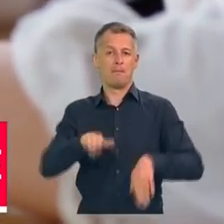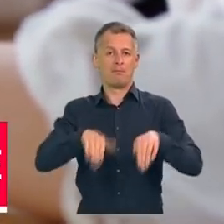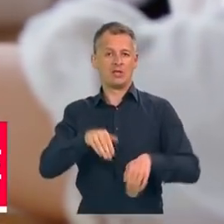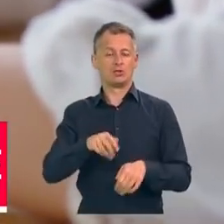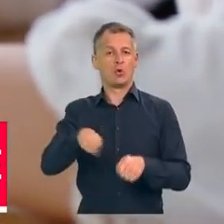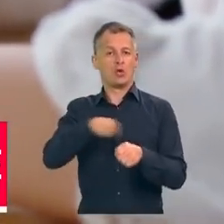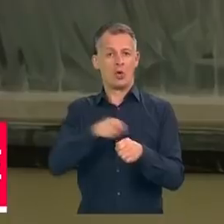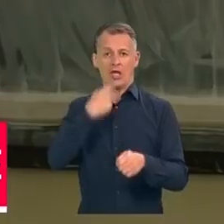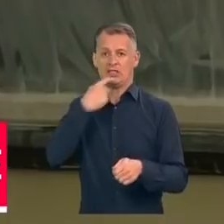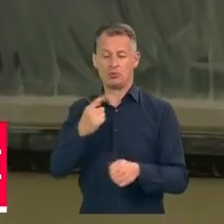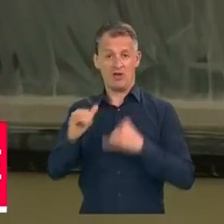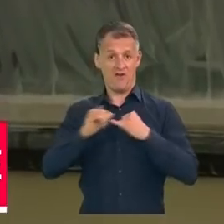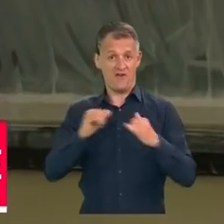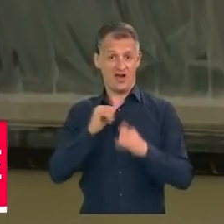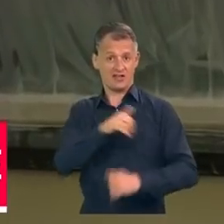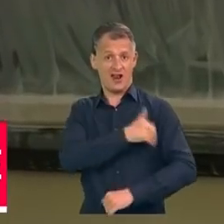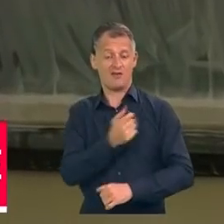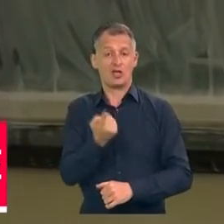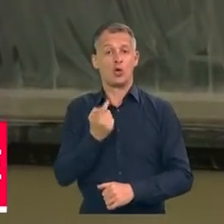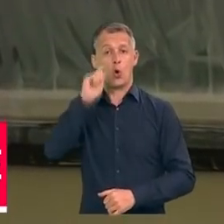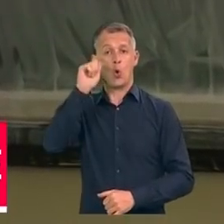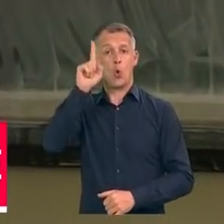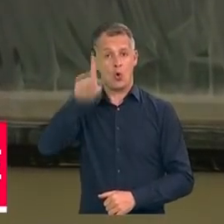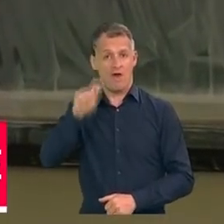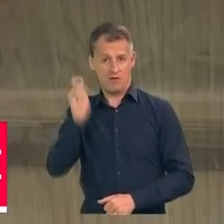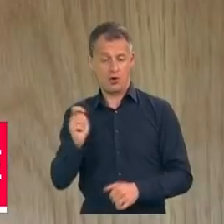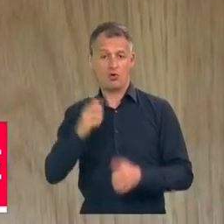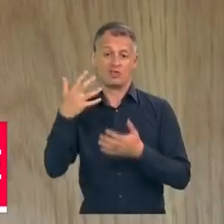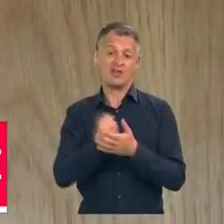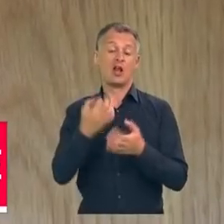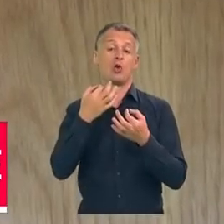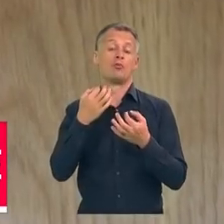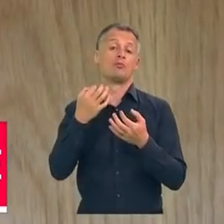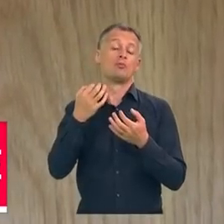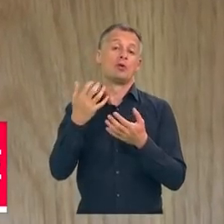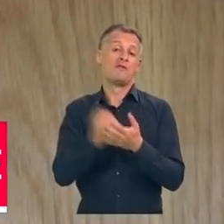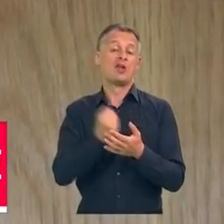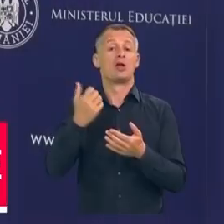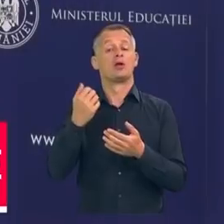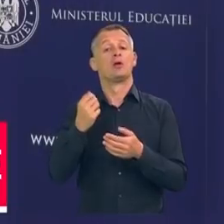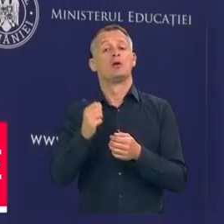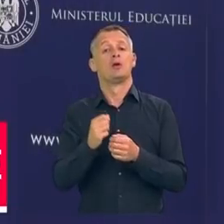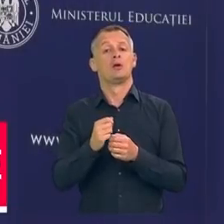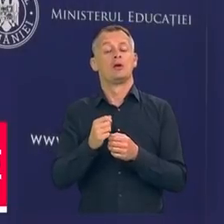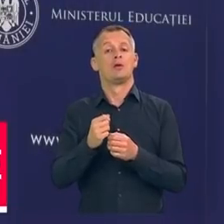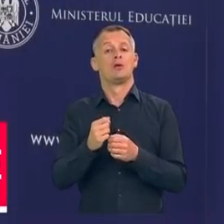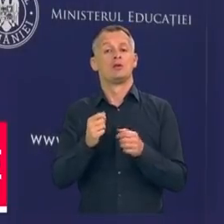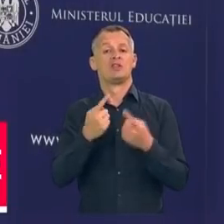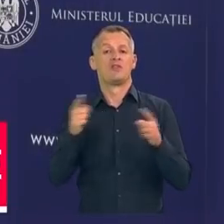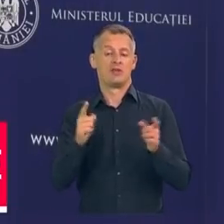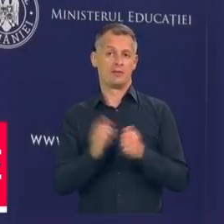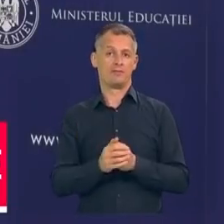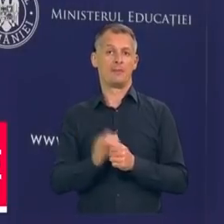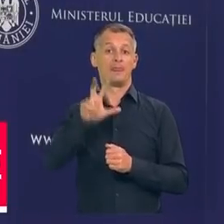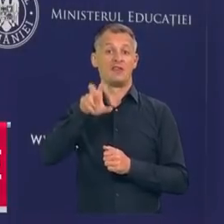spune că vacanța elevilor din luna februarie va fi luată în perioade diferite, în funcție de județ. 30 de județe care au decis ca vacanța din